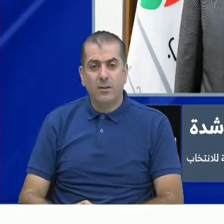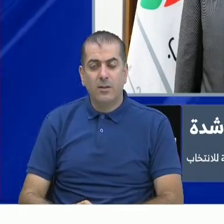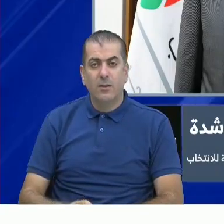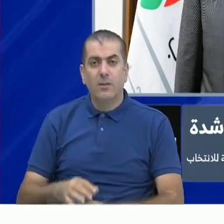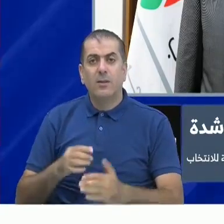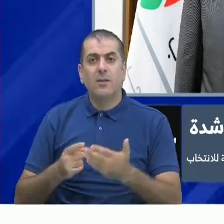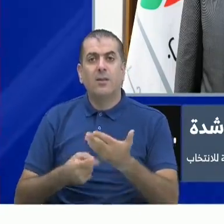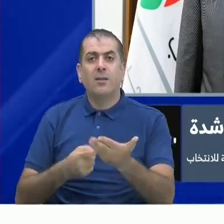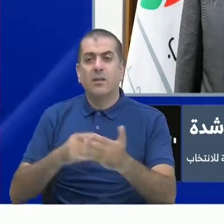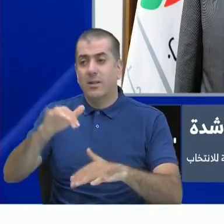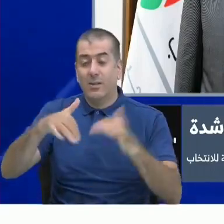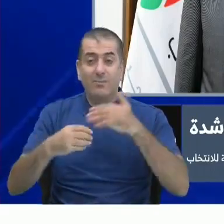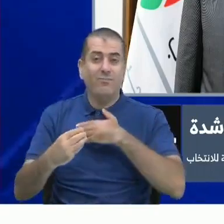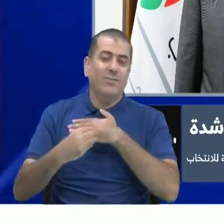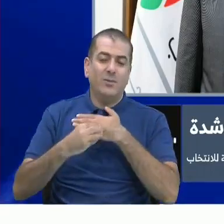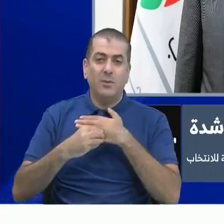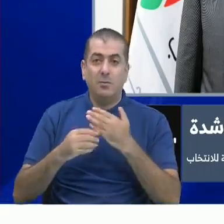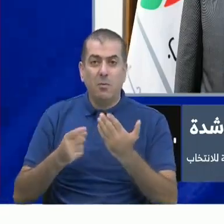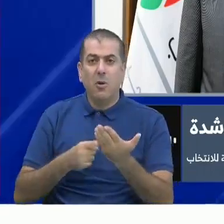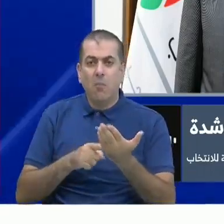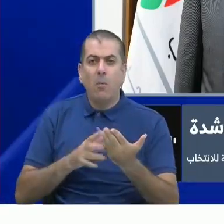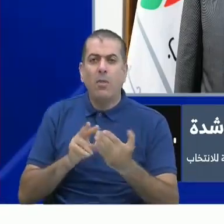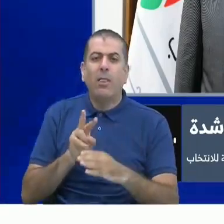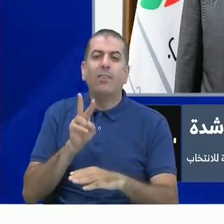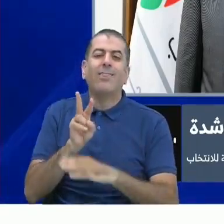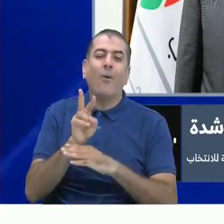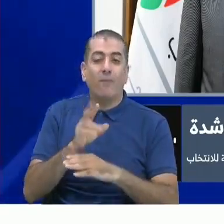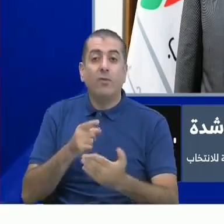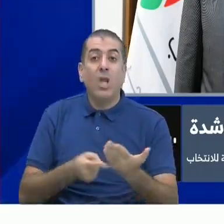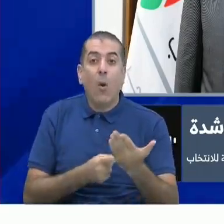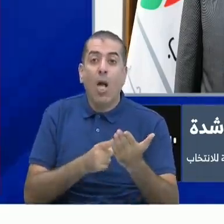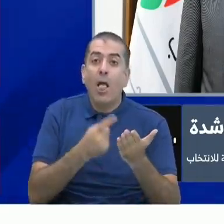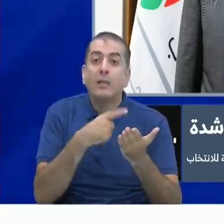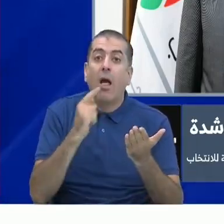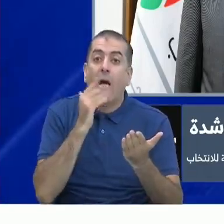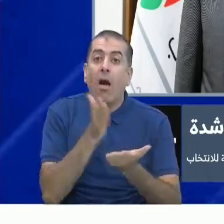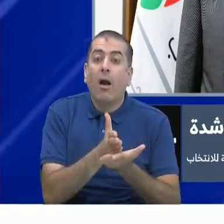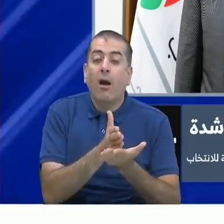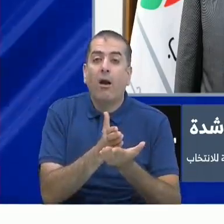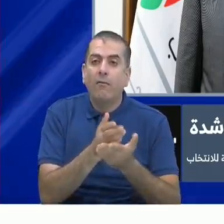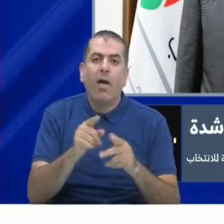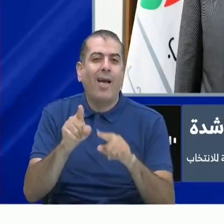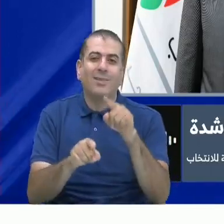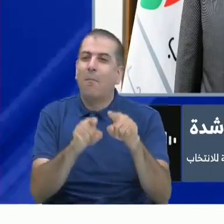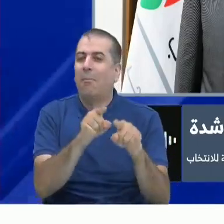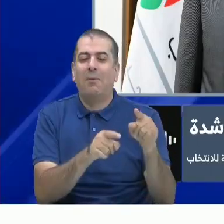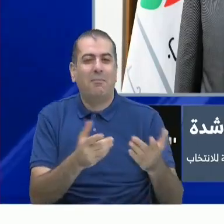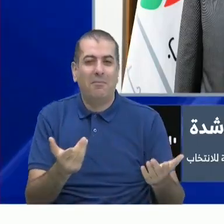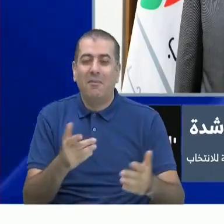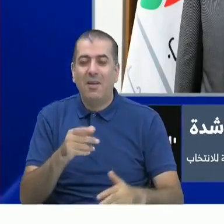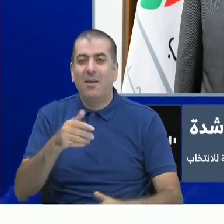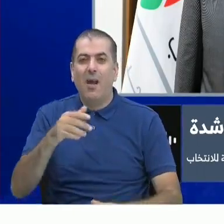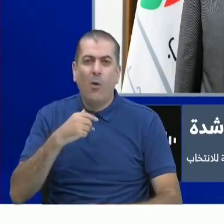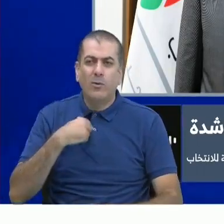الشكاوى التي ترد إلى الهيئة قد تكون صحيحة. نعم. هناك شكاوى يستخدمها البعض حتى يعني بشكل